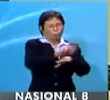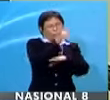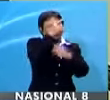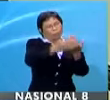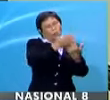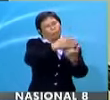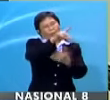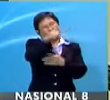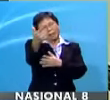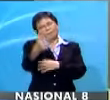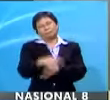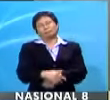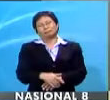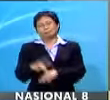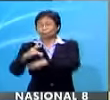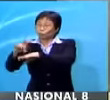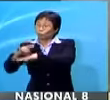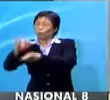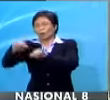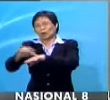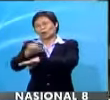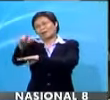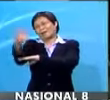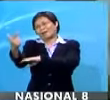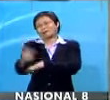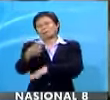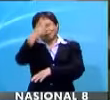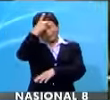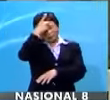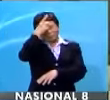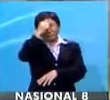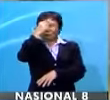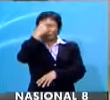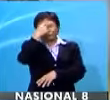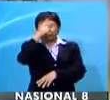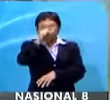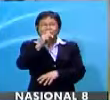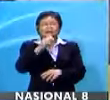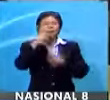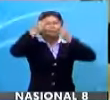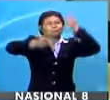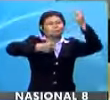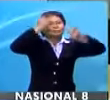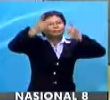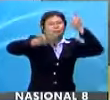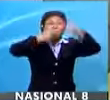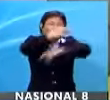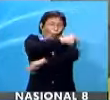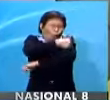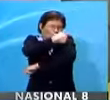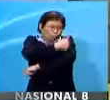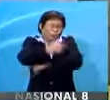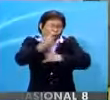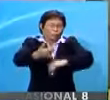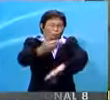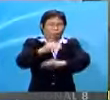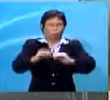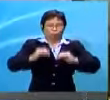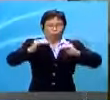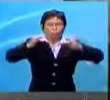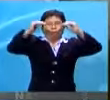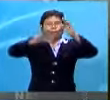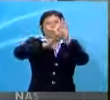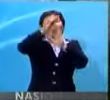kemudahan-kemudahan yang lain Datuk Seri dr S subrammania mengadakan lawatan ke hospital itu yang sedang dinaik taraf bagi